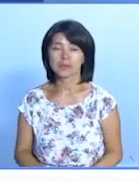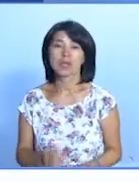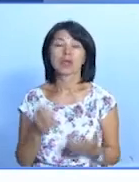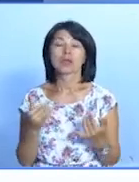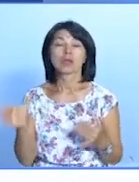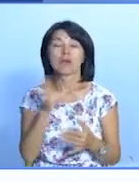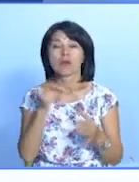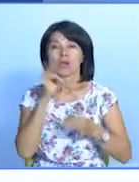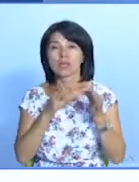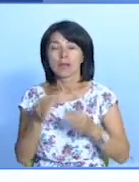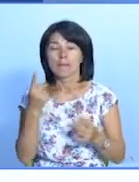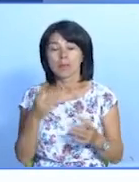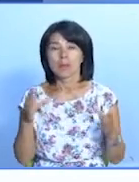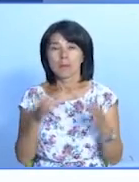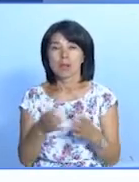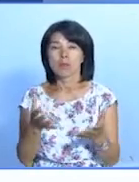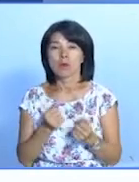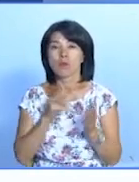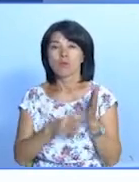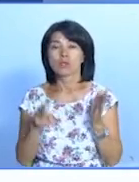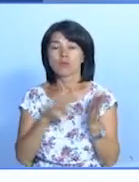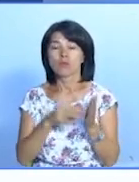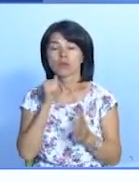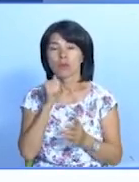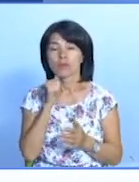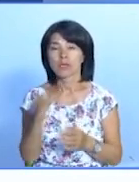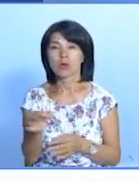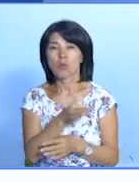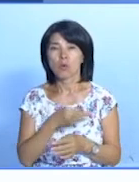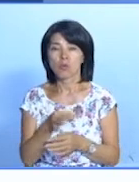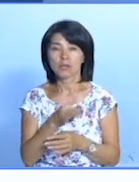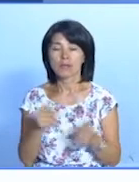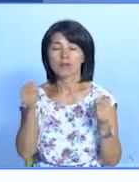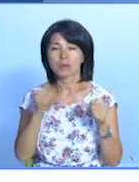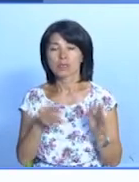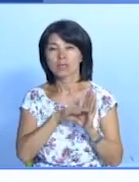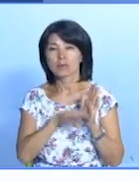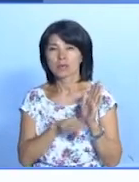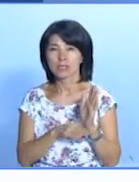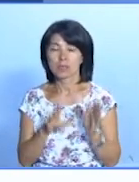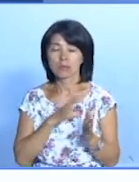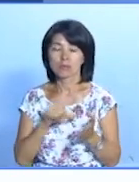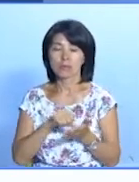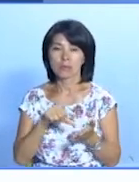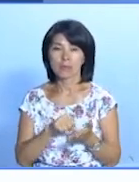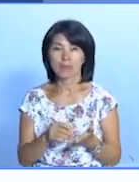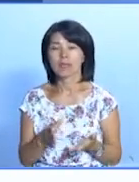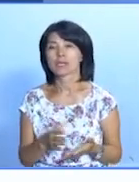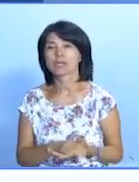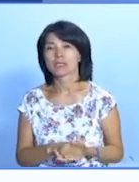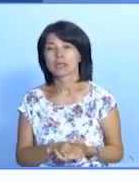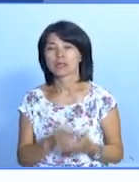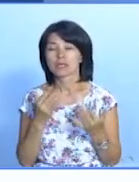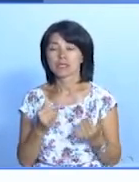Всего лекарства из первой партии стабфонда получили 88 аптек области. Формирование их списка прошло с участием отраслевой ассоциации.